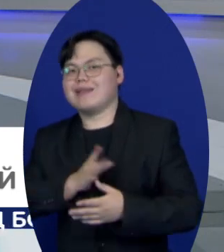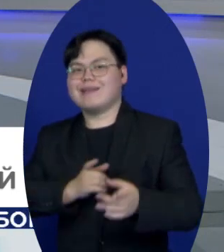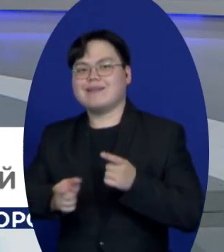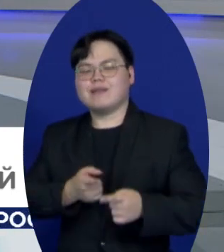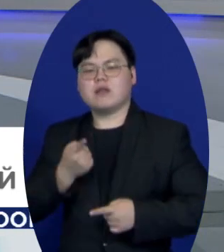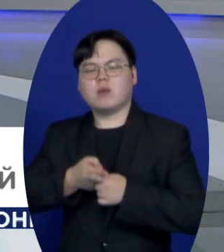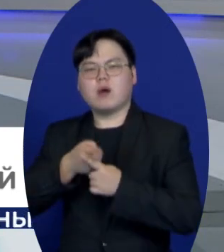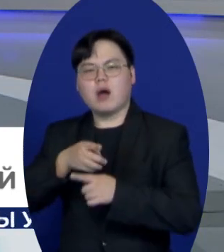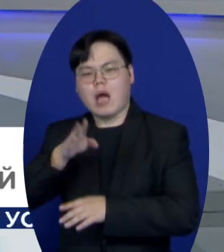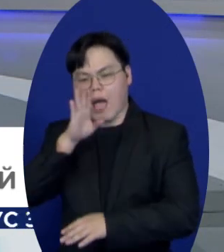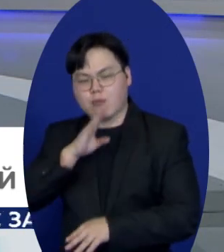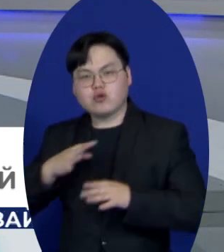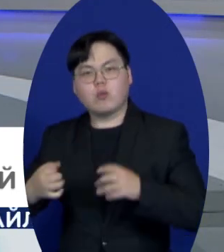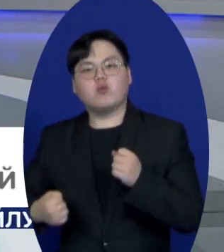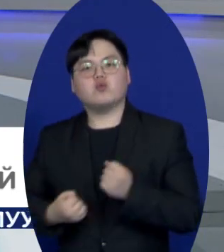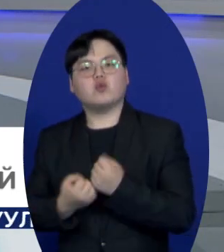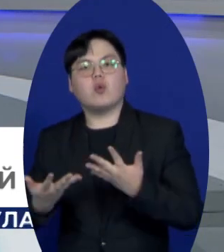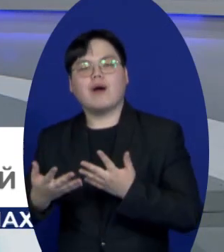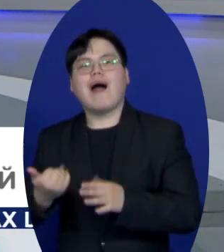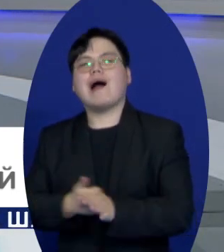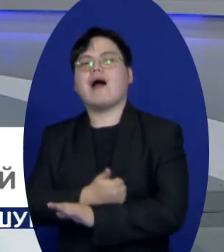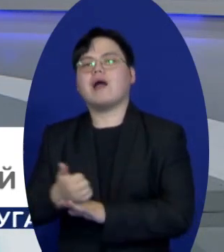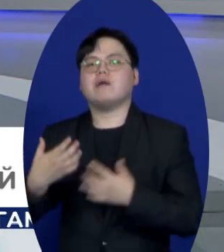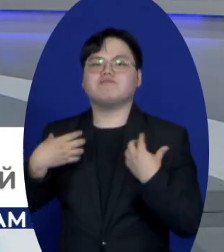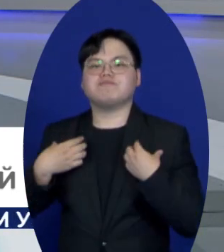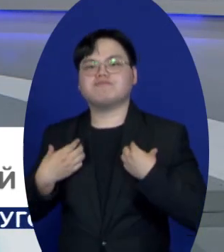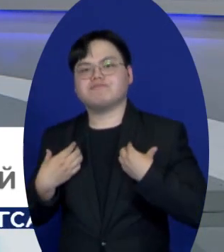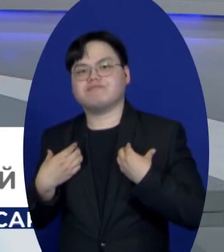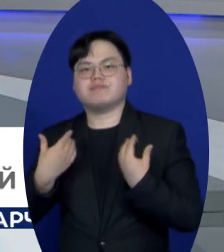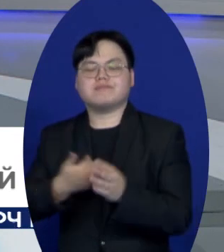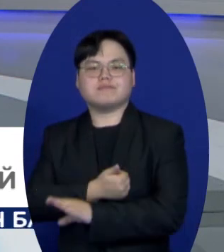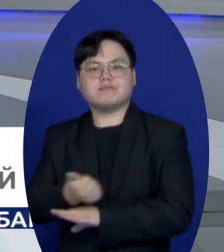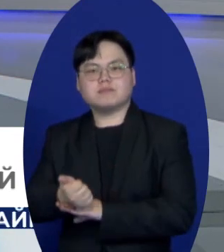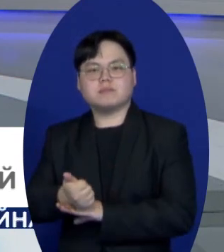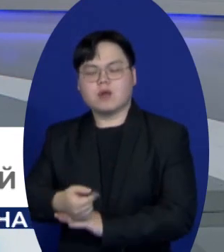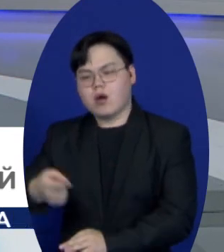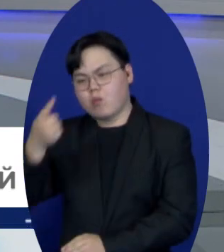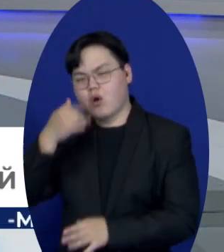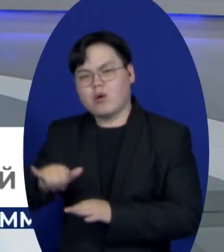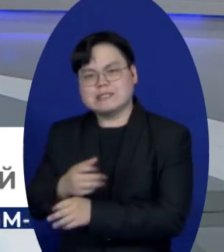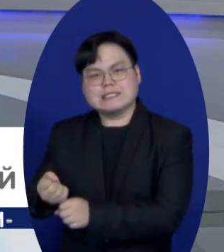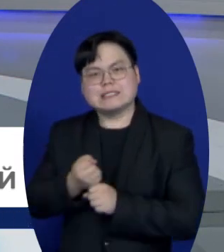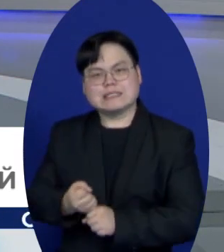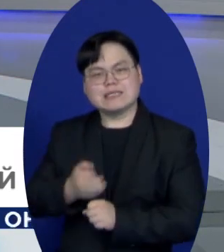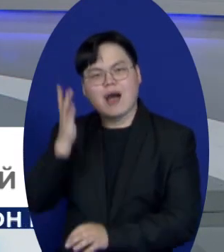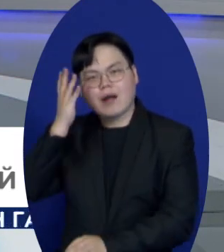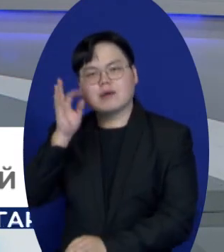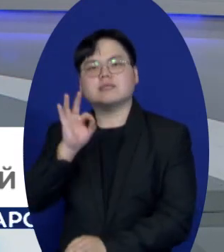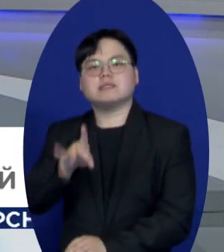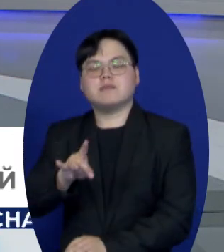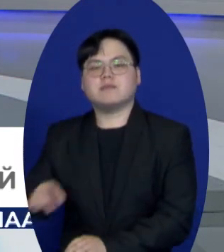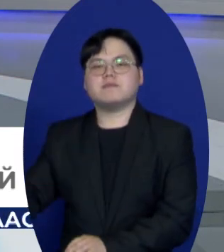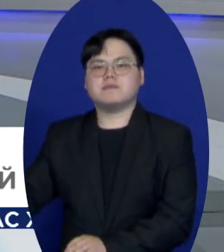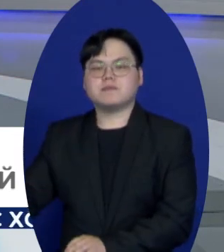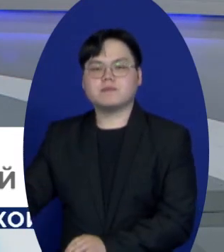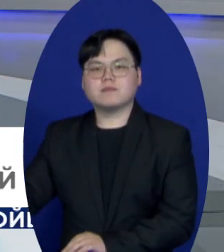өсөх хамгийн том хөшүүрэг бол аялал жуулчдын салбар болж байна. За тэгвэл аялал жуулчдын салбарыг татах арга хэмжээнүүд манай улсад жоохон юу байна вэ? За манай улсаас